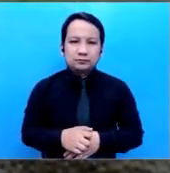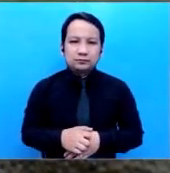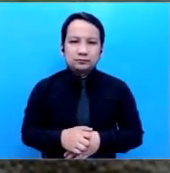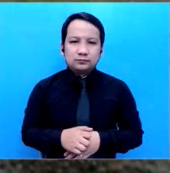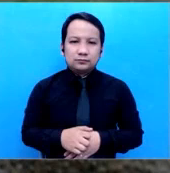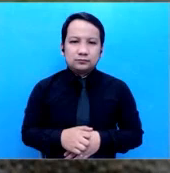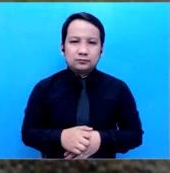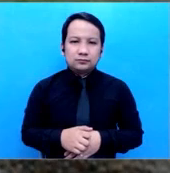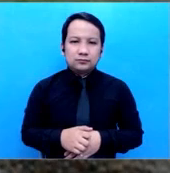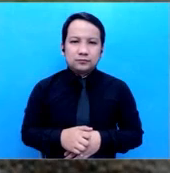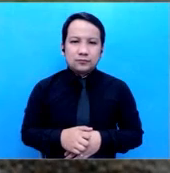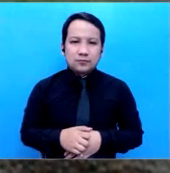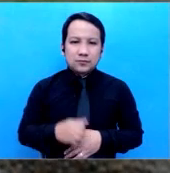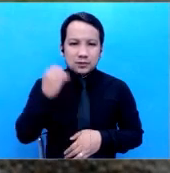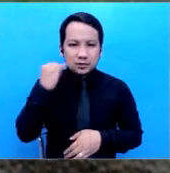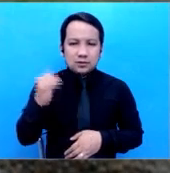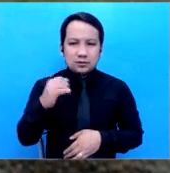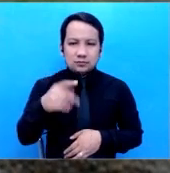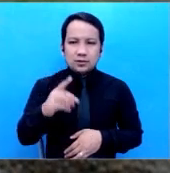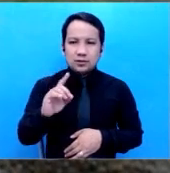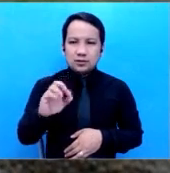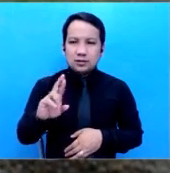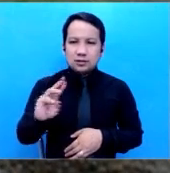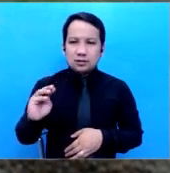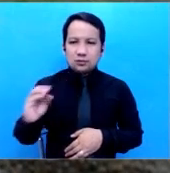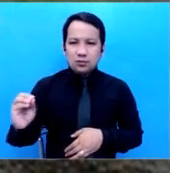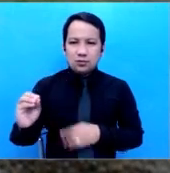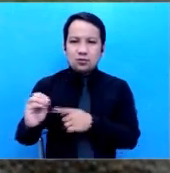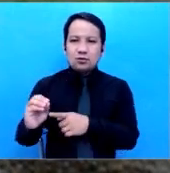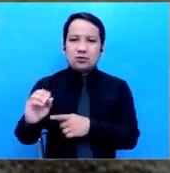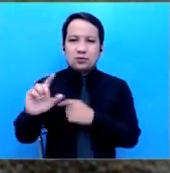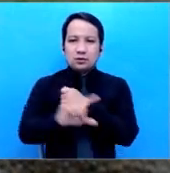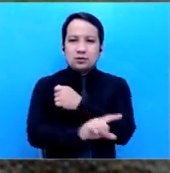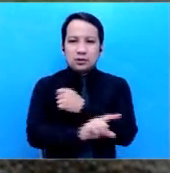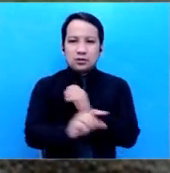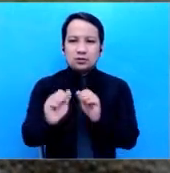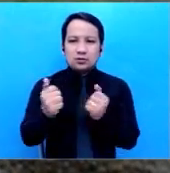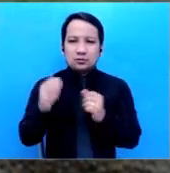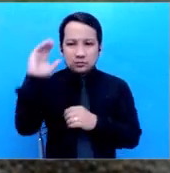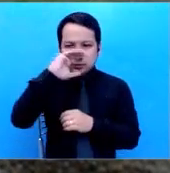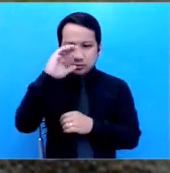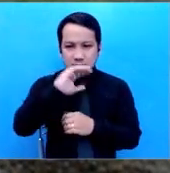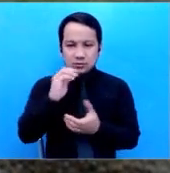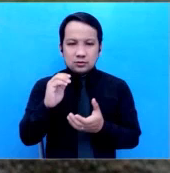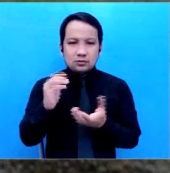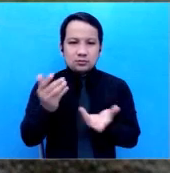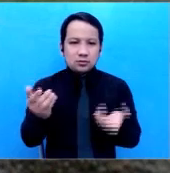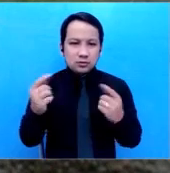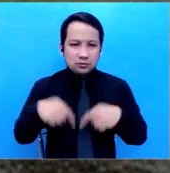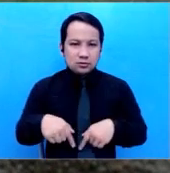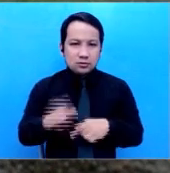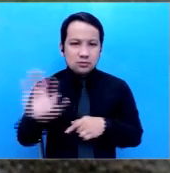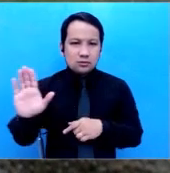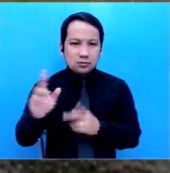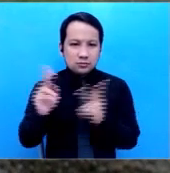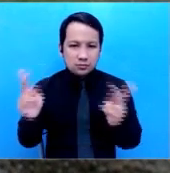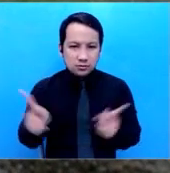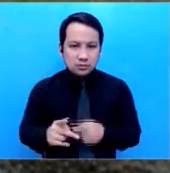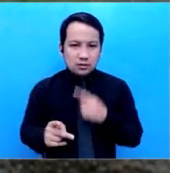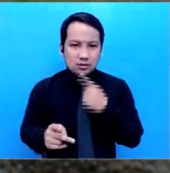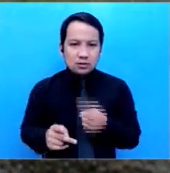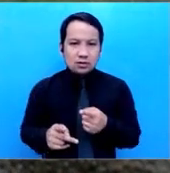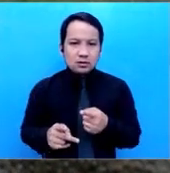Julius, tiniyak naman ng PDRRMO ng Leyte na tuloy yung kanilang search and rescue operation doon sa mga kababayan nga nating